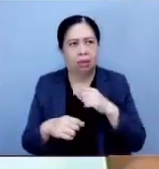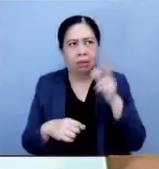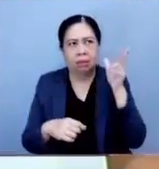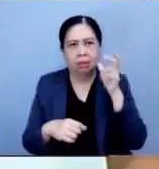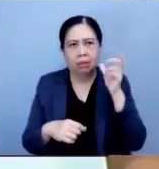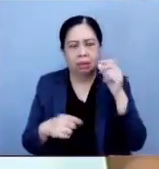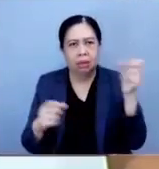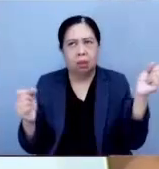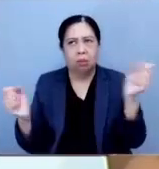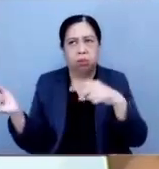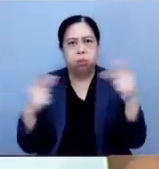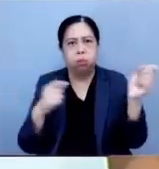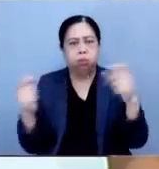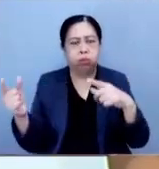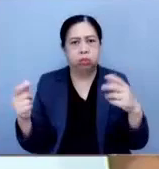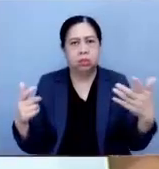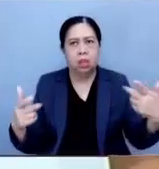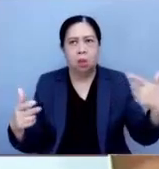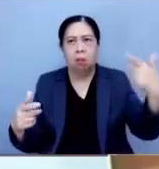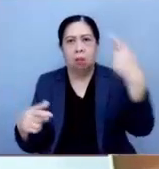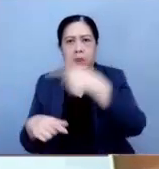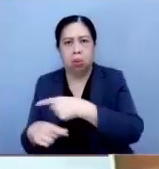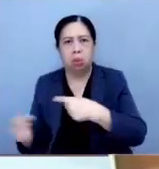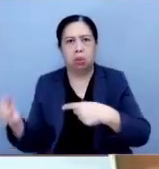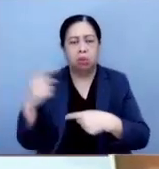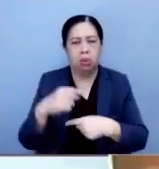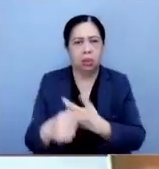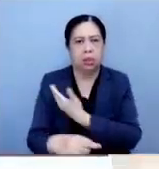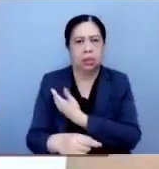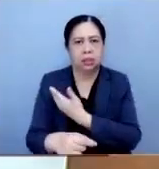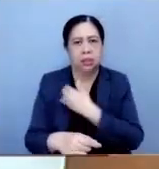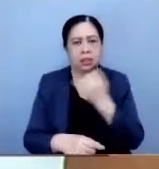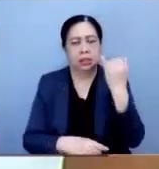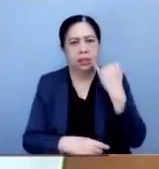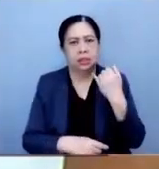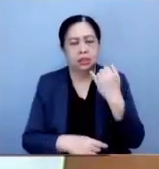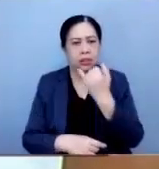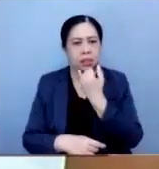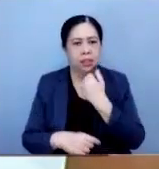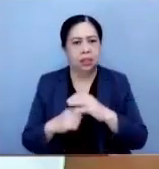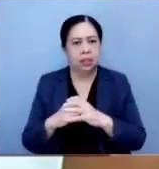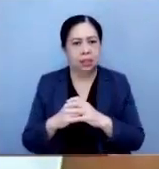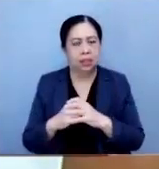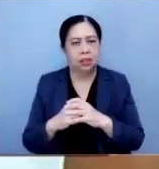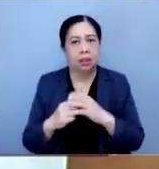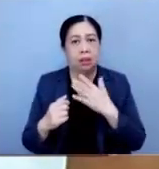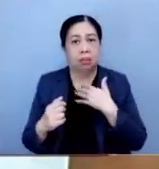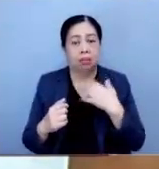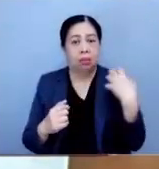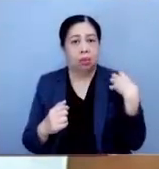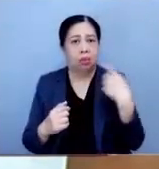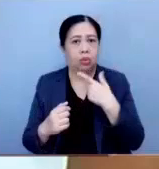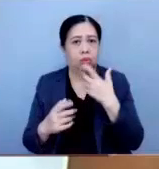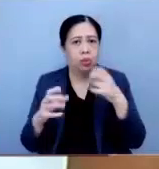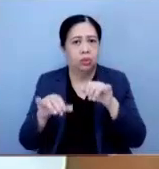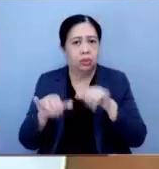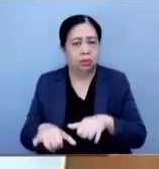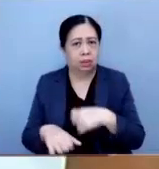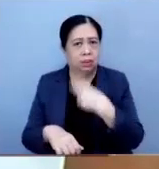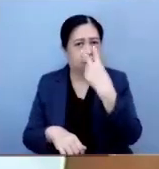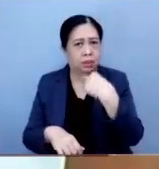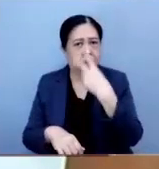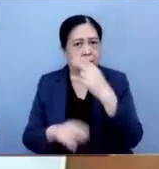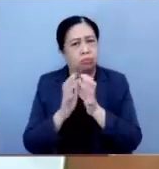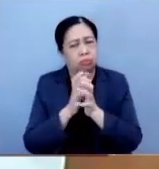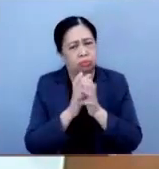yung palitan ng bomba between Gaza and Israel. Pinapaistay ako nung amo ko. Umiiyak siya sa akin,